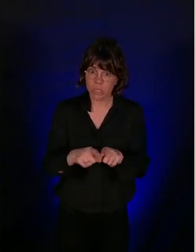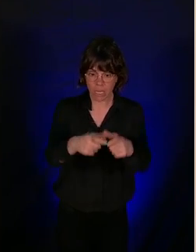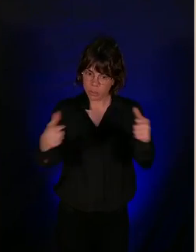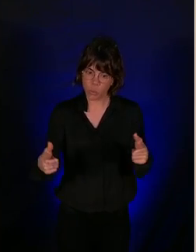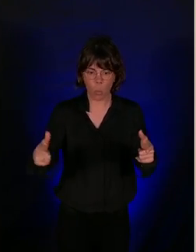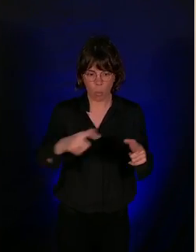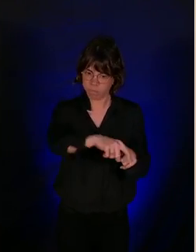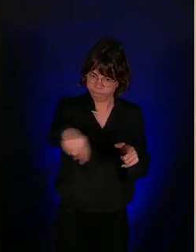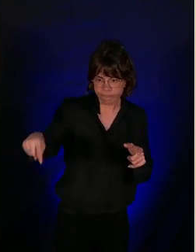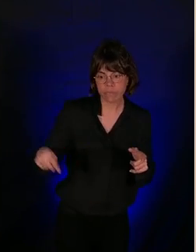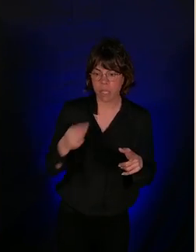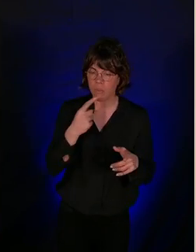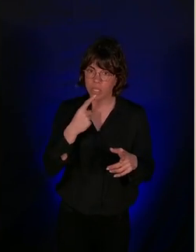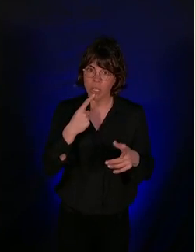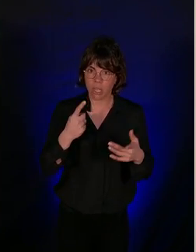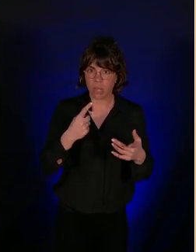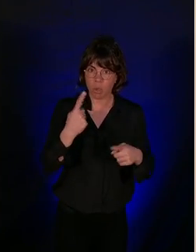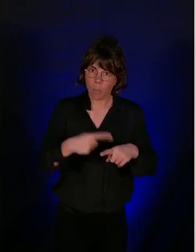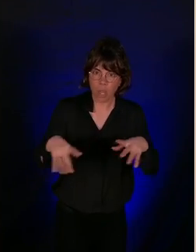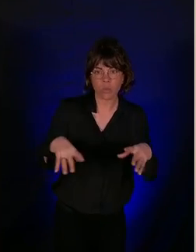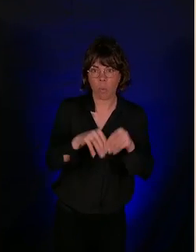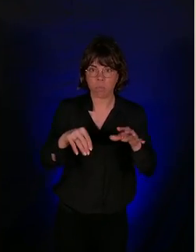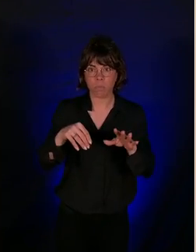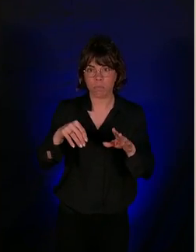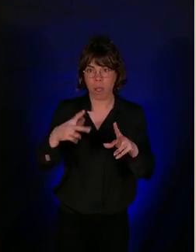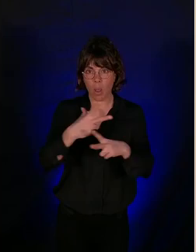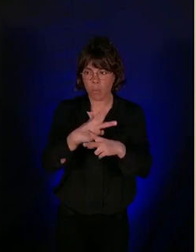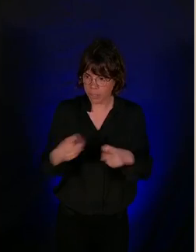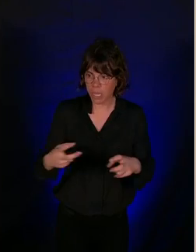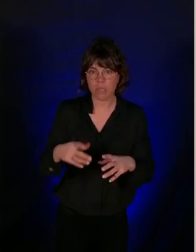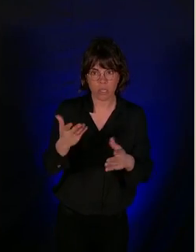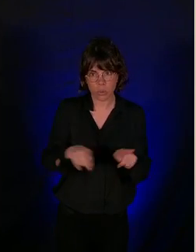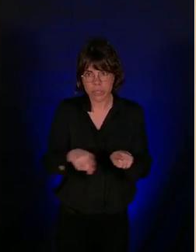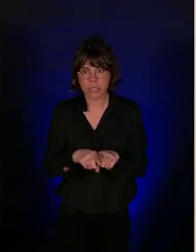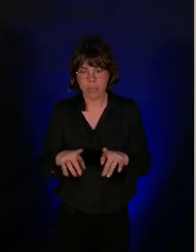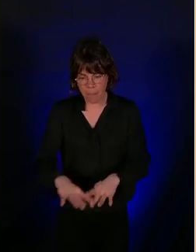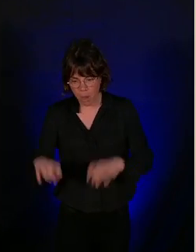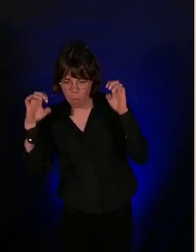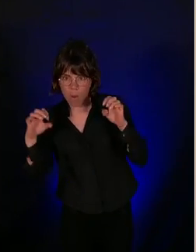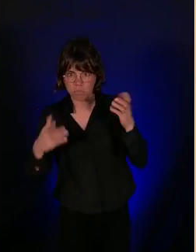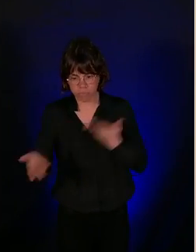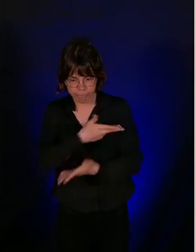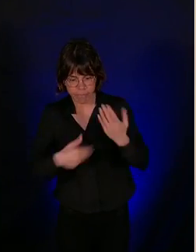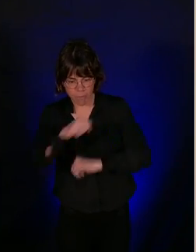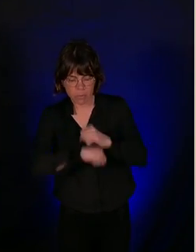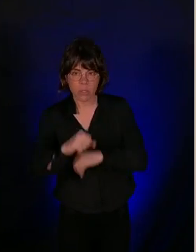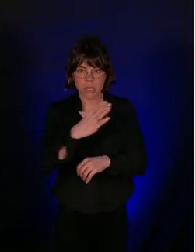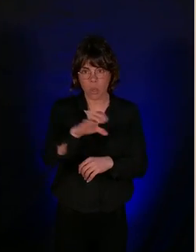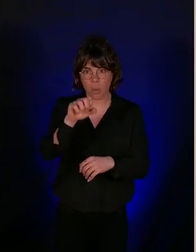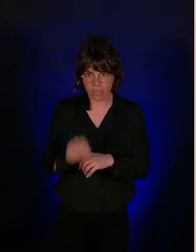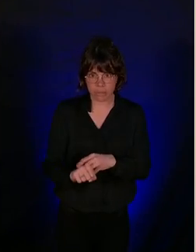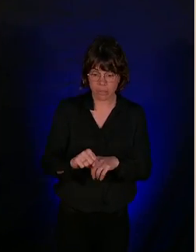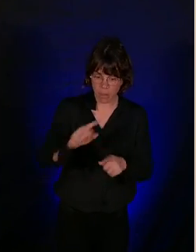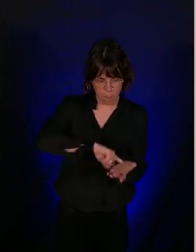autant dire avec la Commission de Bruxelles comme avec le Parlement cela renvoie à l'indépendance et au fonctionnement de la ces dont le